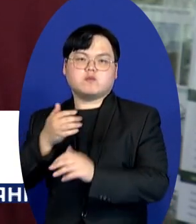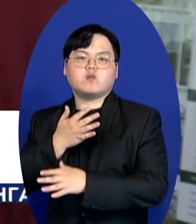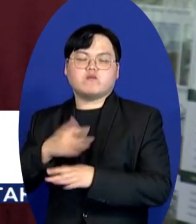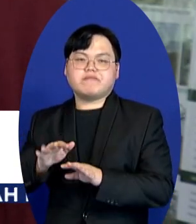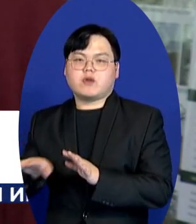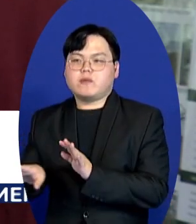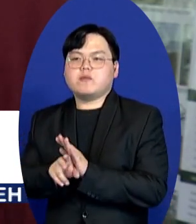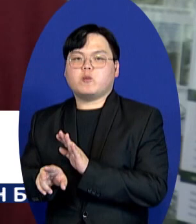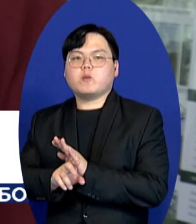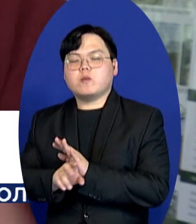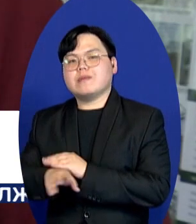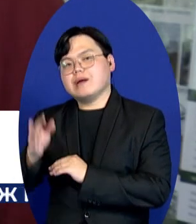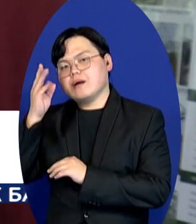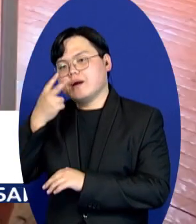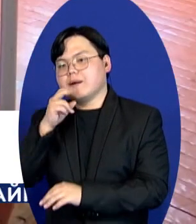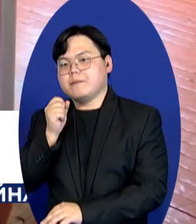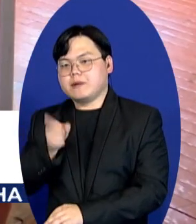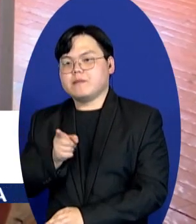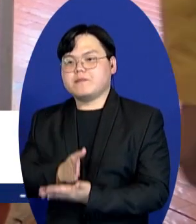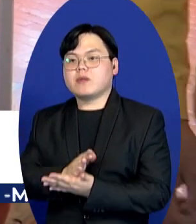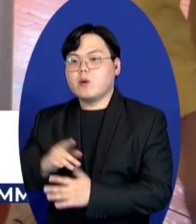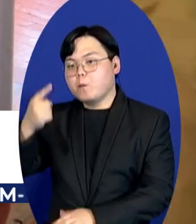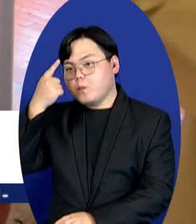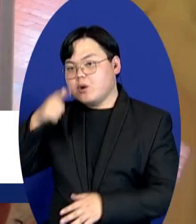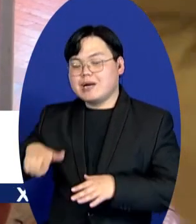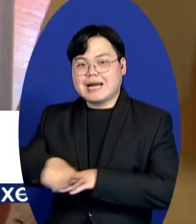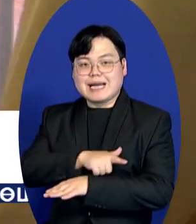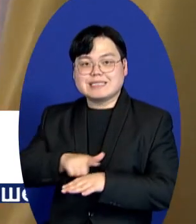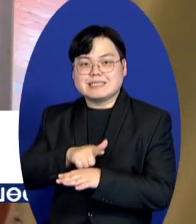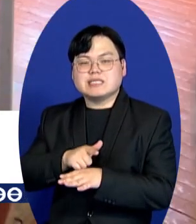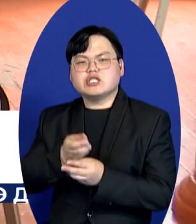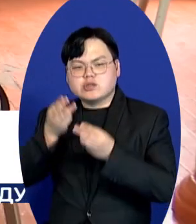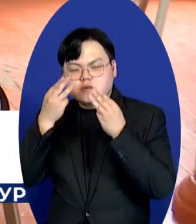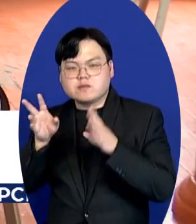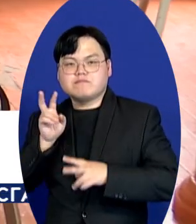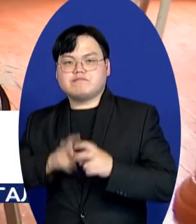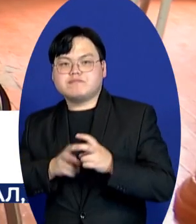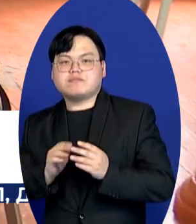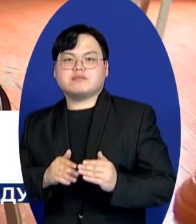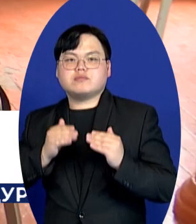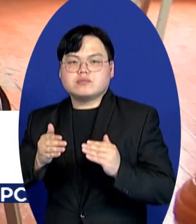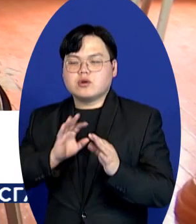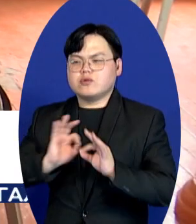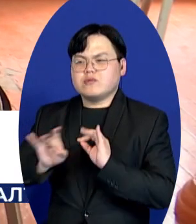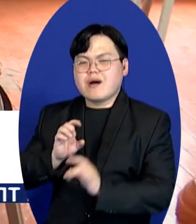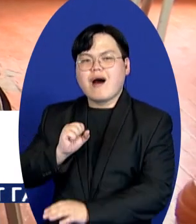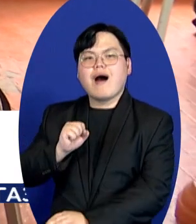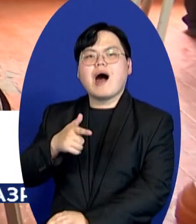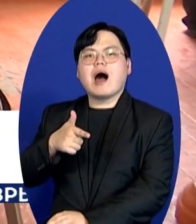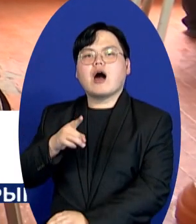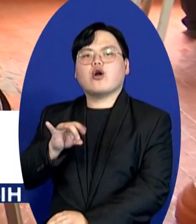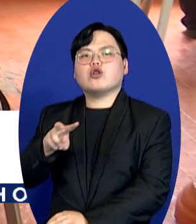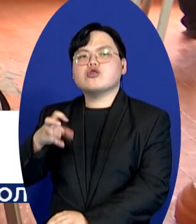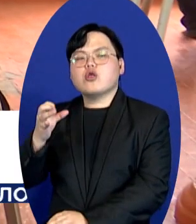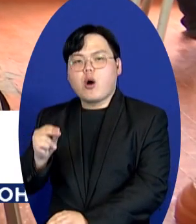Одоо боломжтой аргууд нь харагдаж байна л да. Монголын газар тариалангийн шинжилх ухаан үйлдвэрлэлийг хөгжүүлэхэд олон төрлийн агрономч мэрэгчлэнүүд